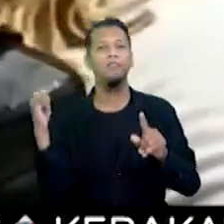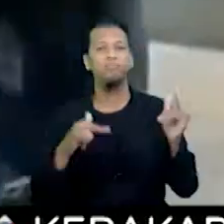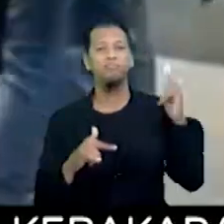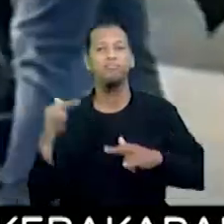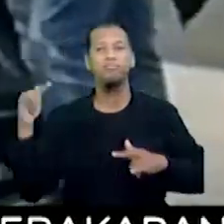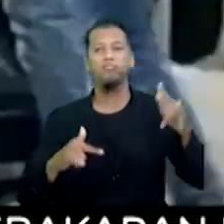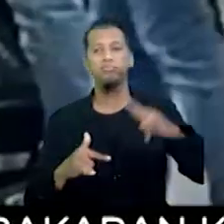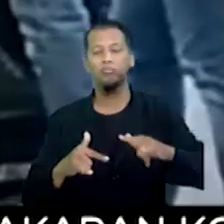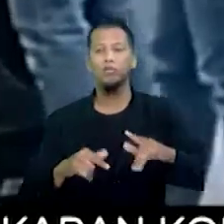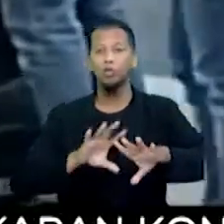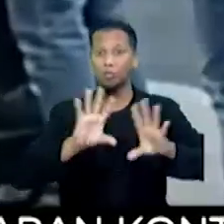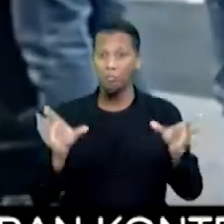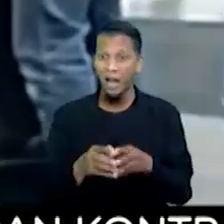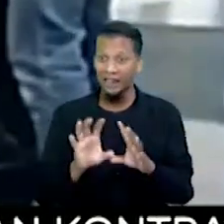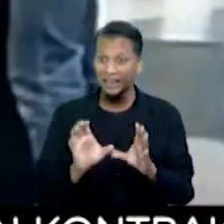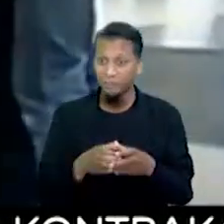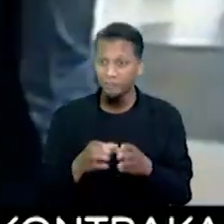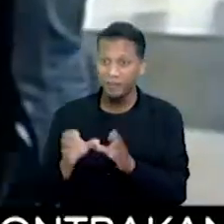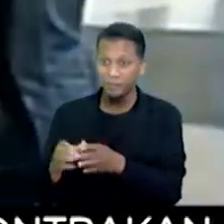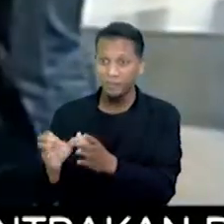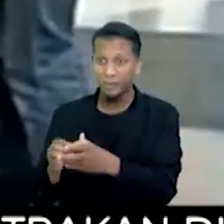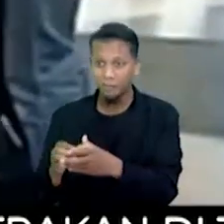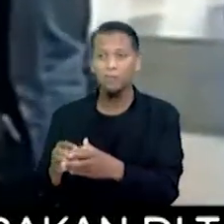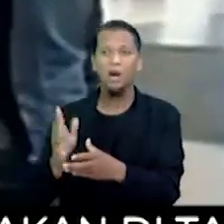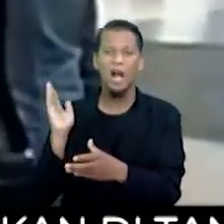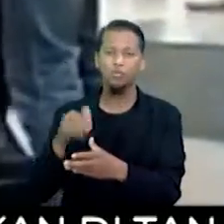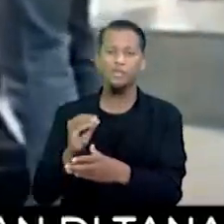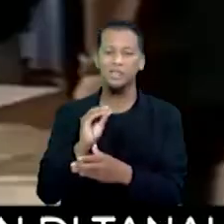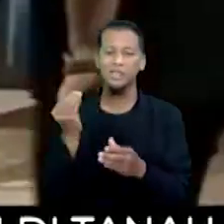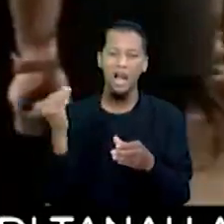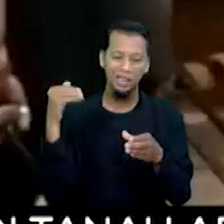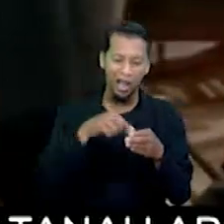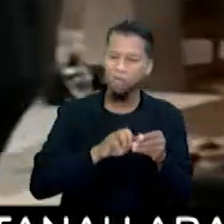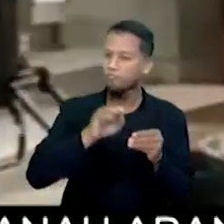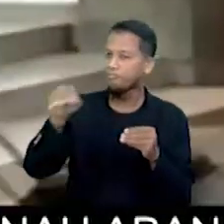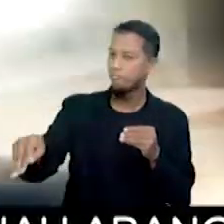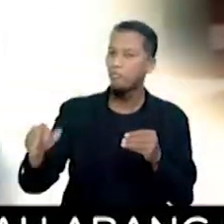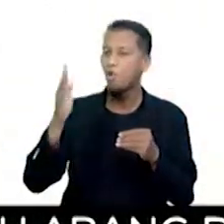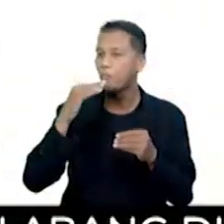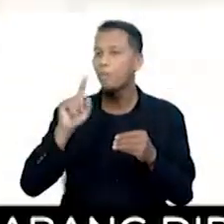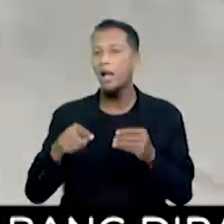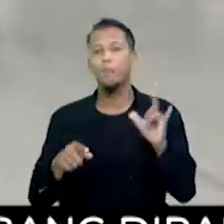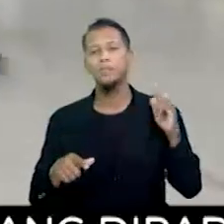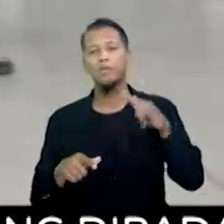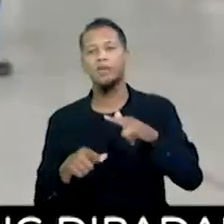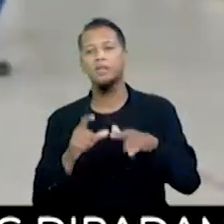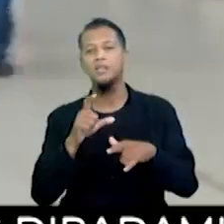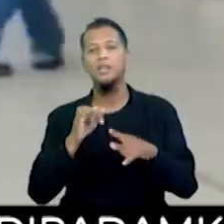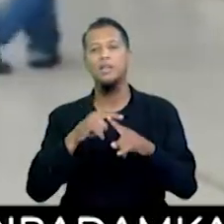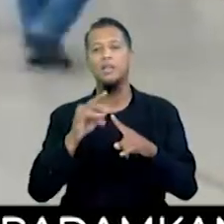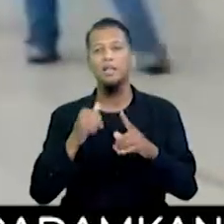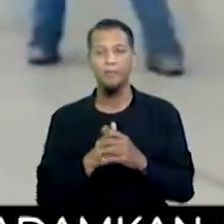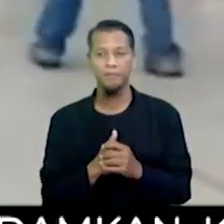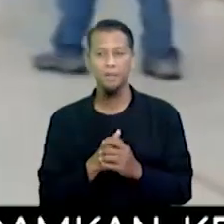kru dan pembalap terbang langsung dari Jakarta menuju Lombok dengan menggunakan pesawat charter. Jadi total ada 9 penerbangan